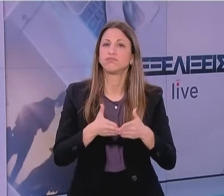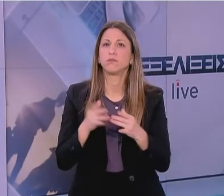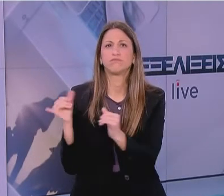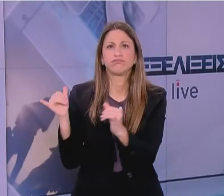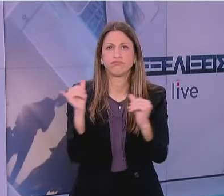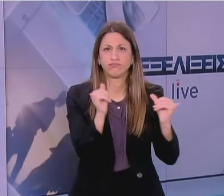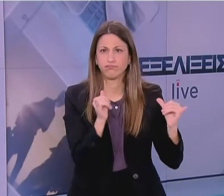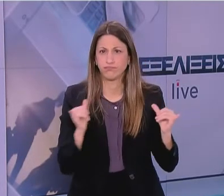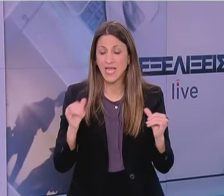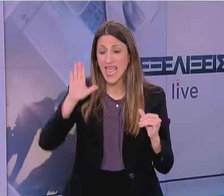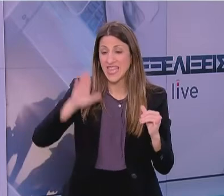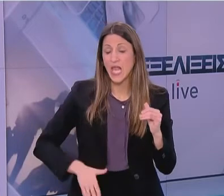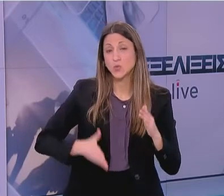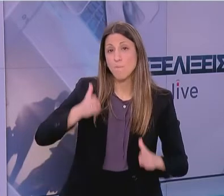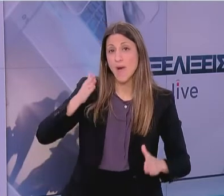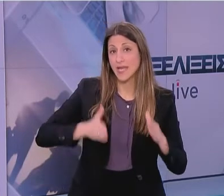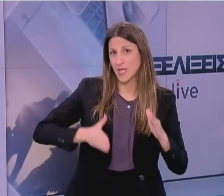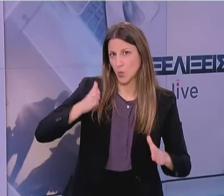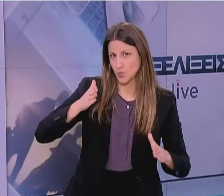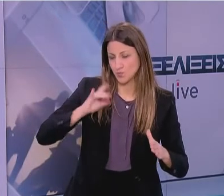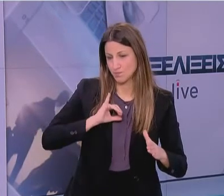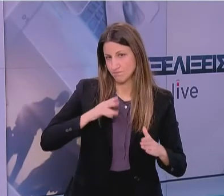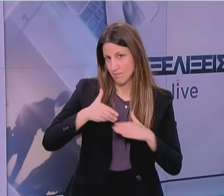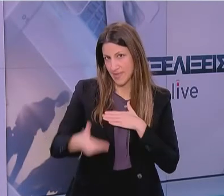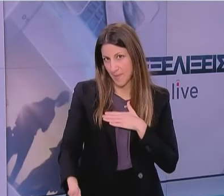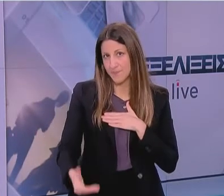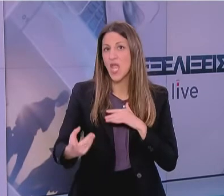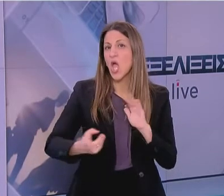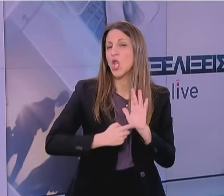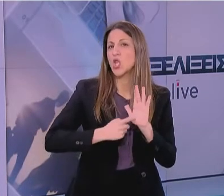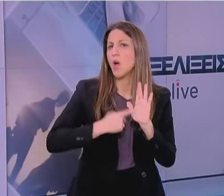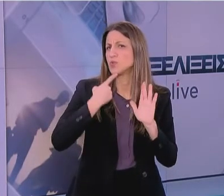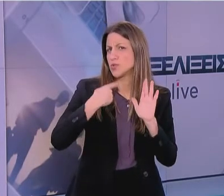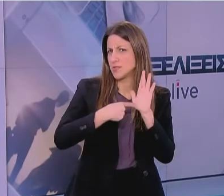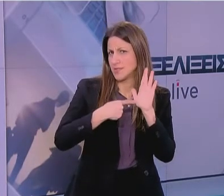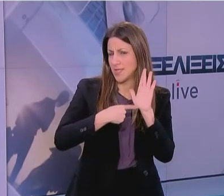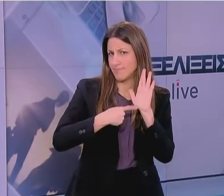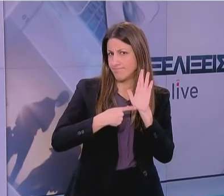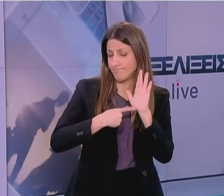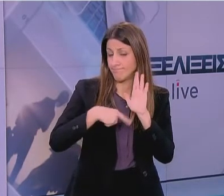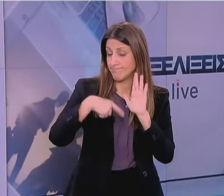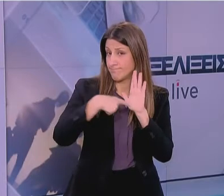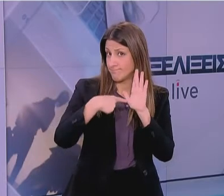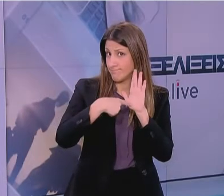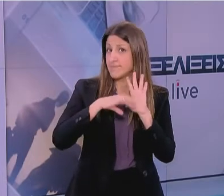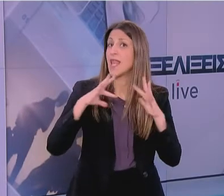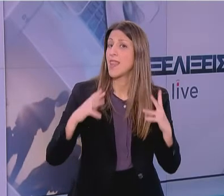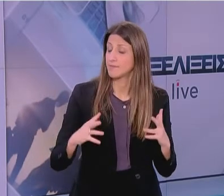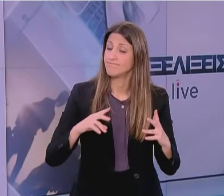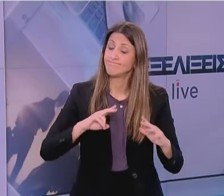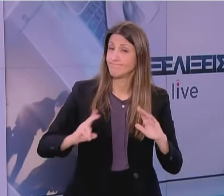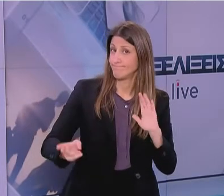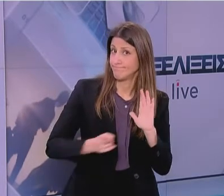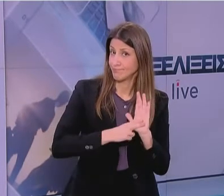Ελλάδα από το τέλος Μαρτίου και μετά. Από πλευράς νομοθεσίας έχει θεσπιστεί ρητά ο προσωρινός περιορισμός